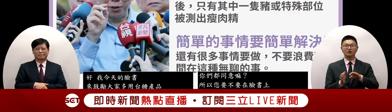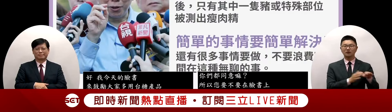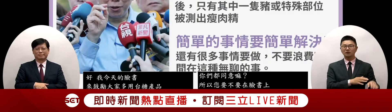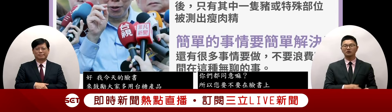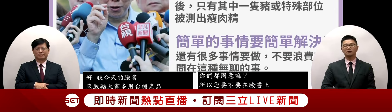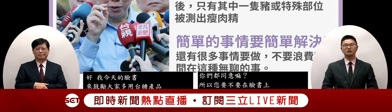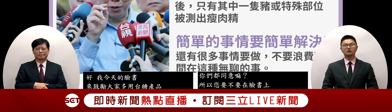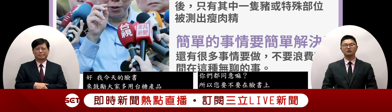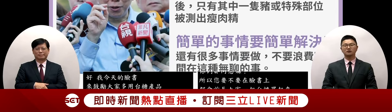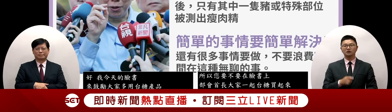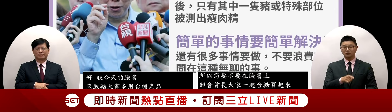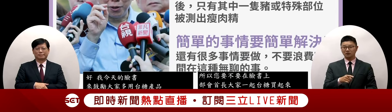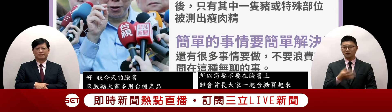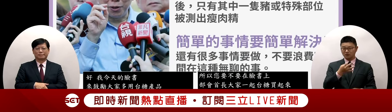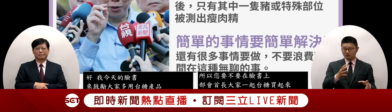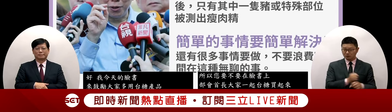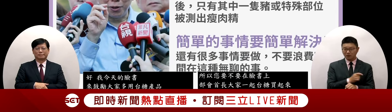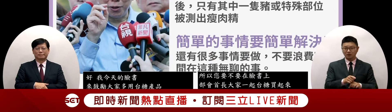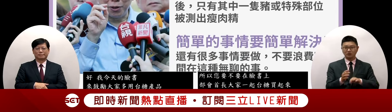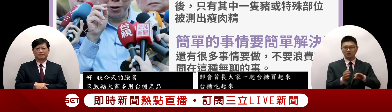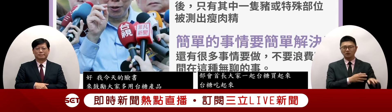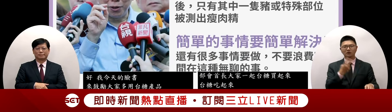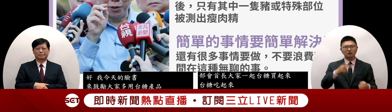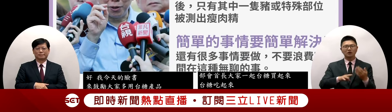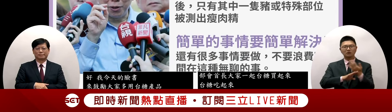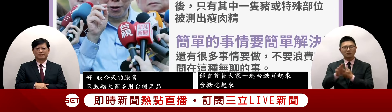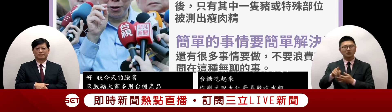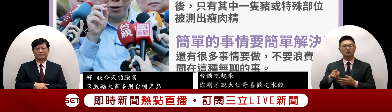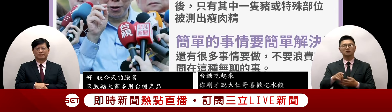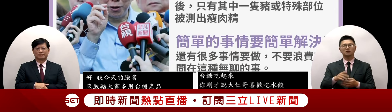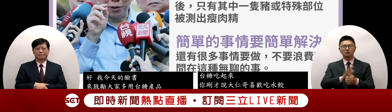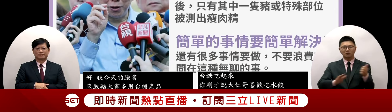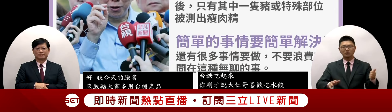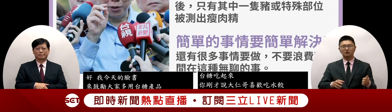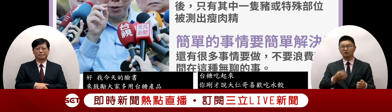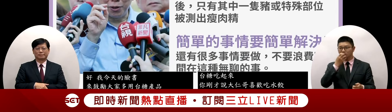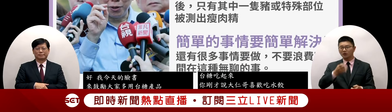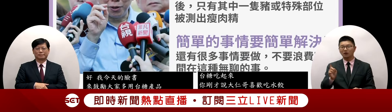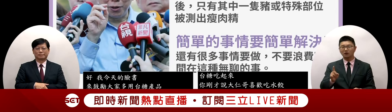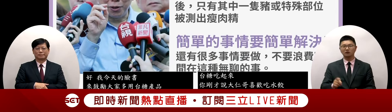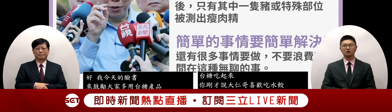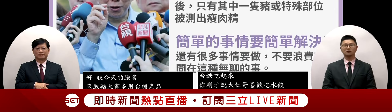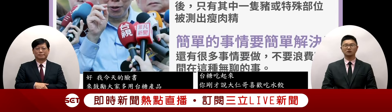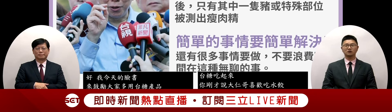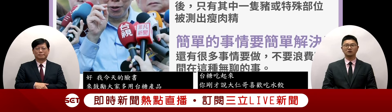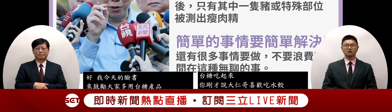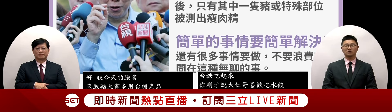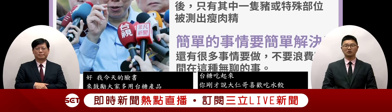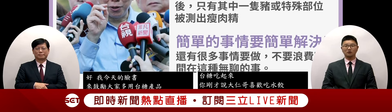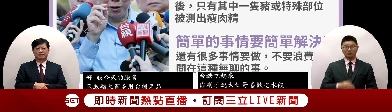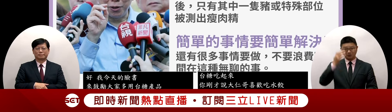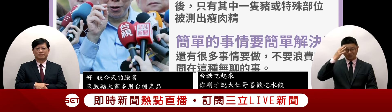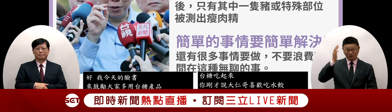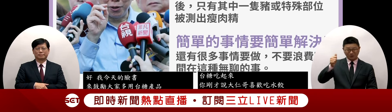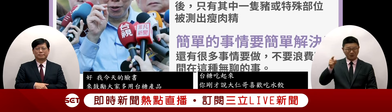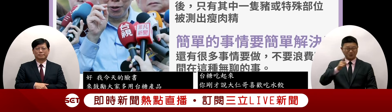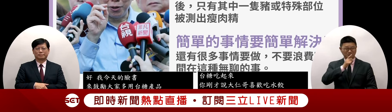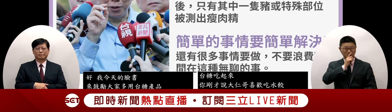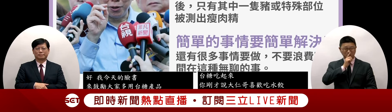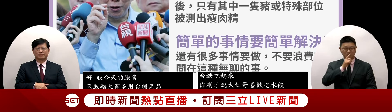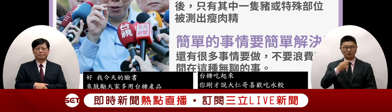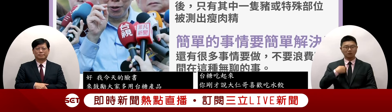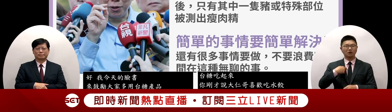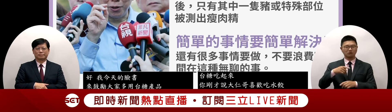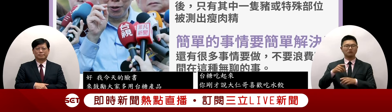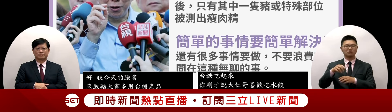失，其实无形的损失更是难以计算。我很少数可以同意柯文哲的说法，可是他